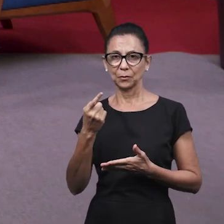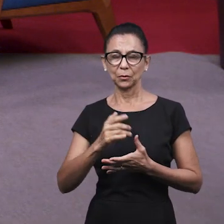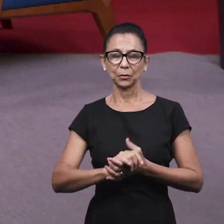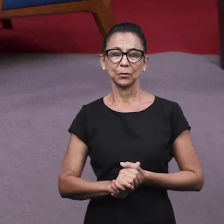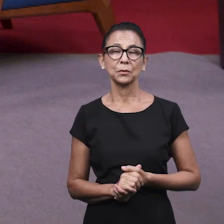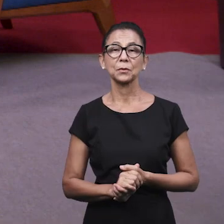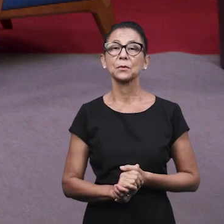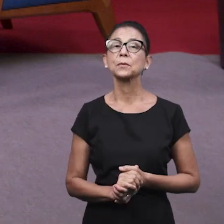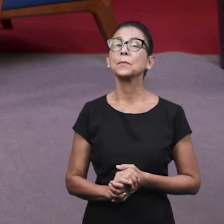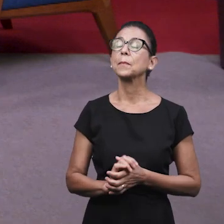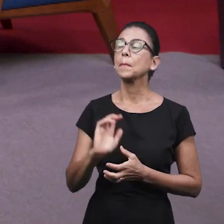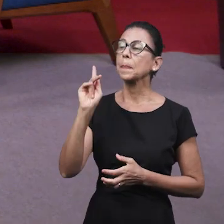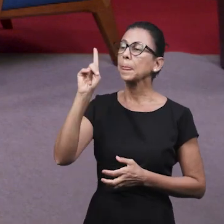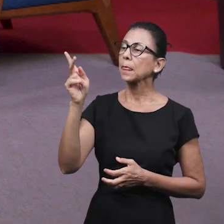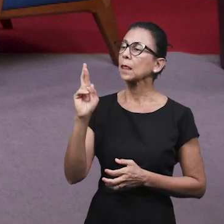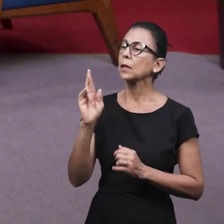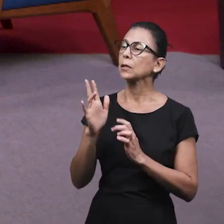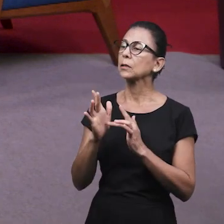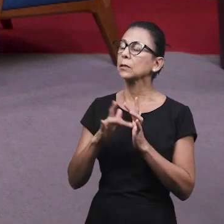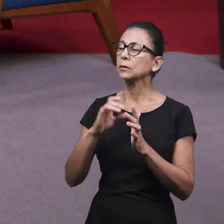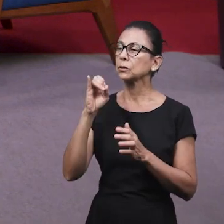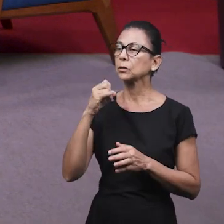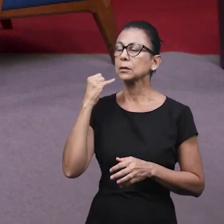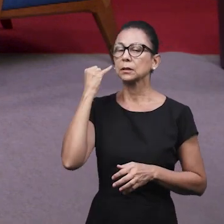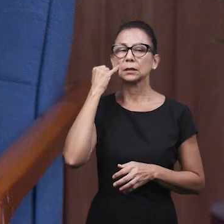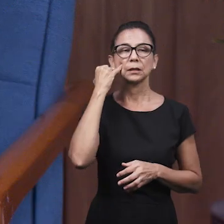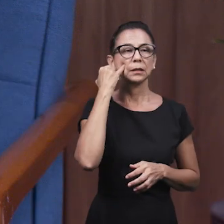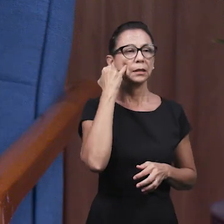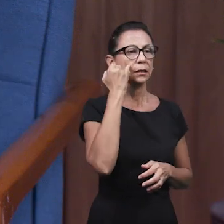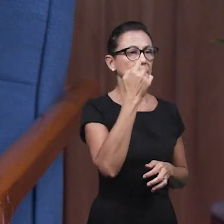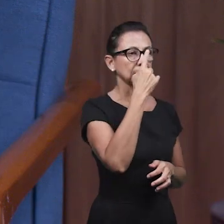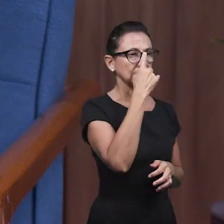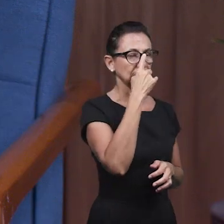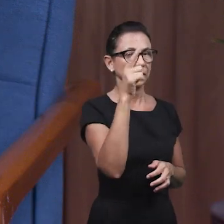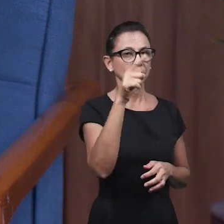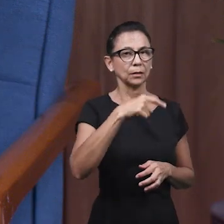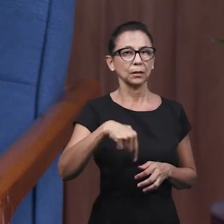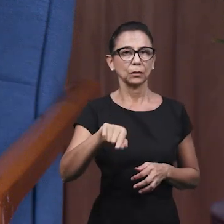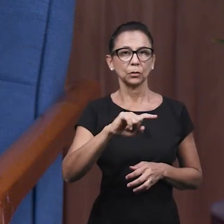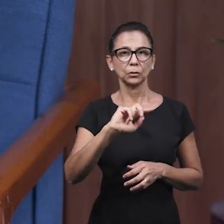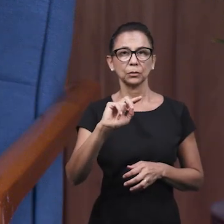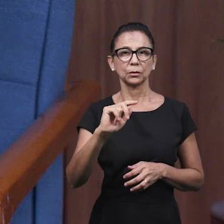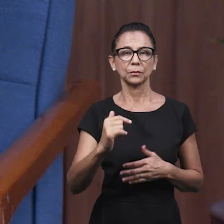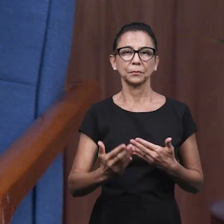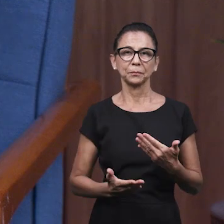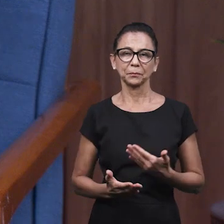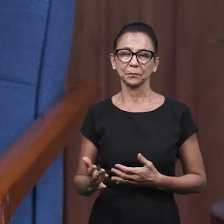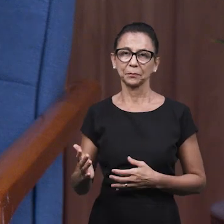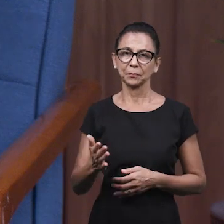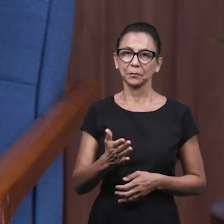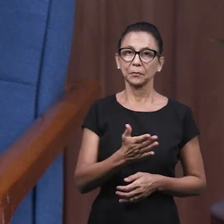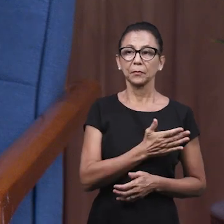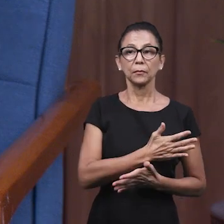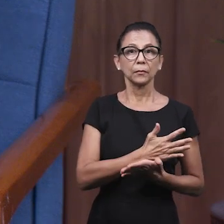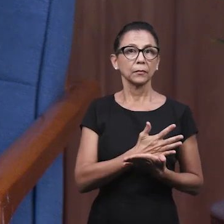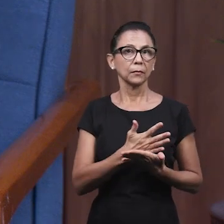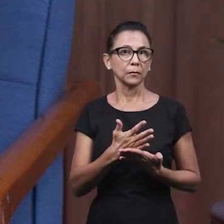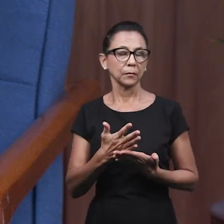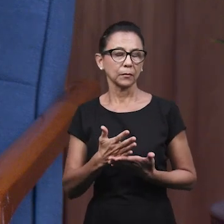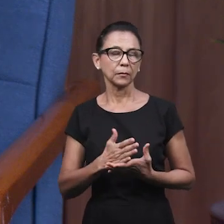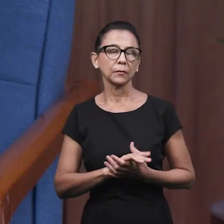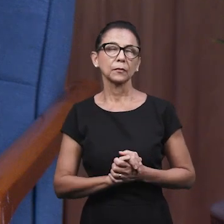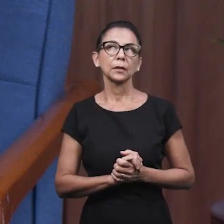tous les bien-aimés. La pasteur Josias, Daniel et à tous les frères et sœurs. Très bien. Nous commençons toujours la